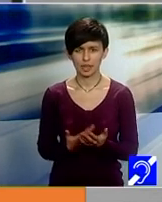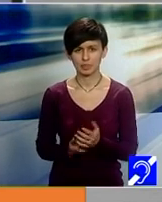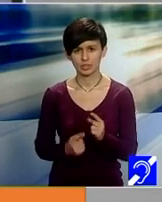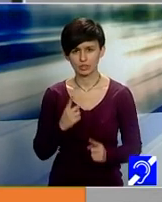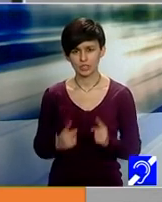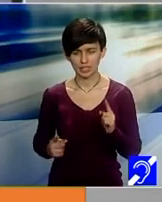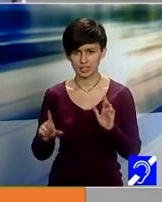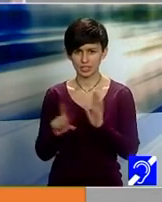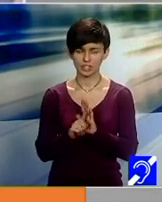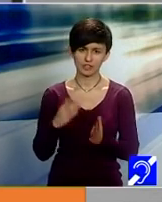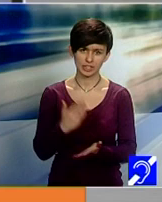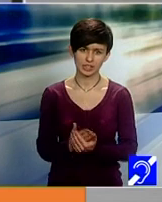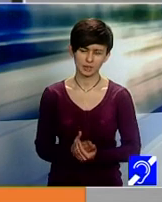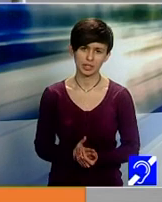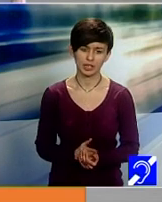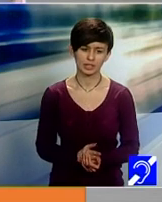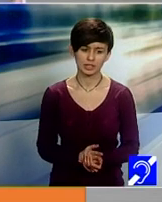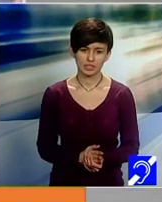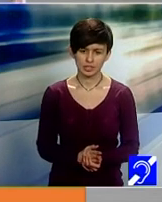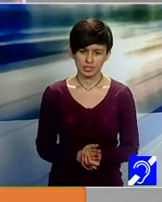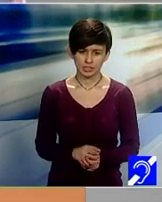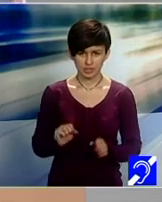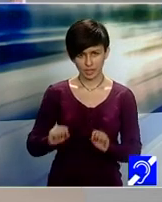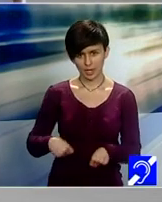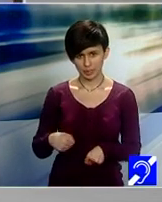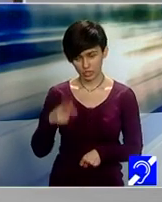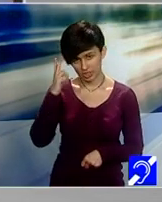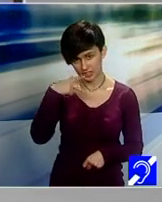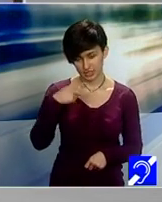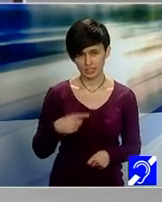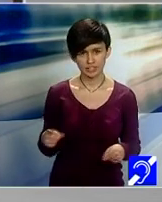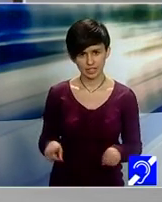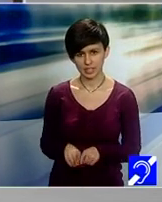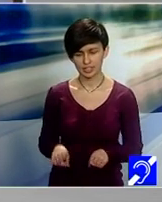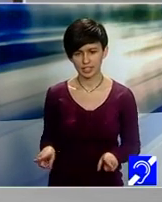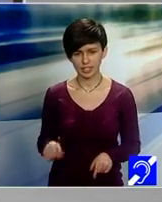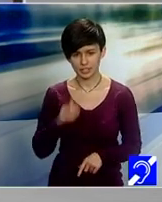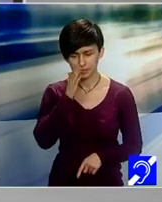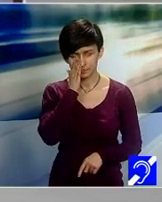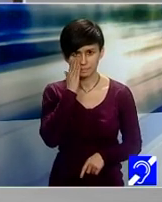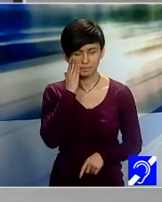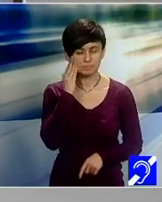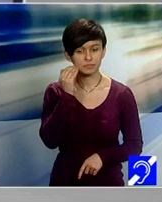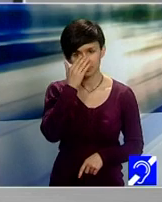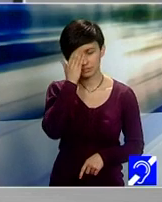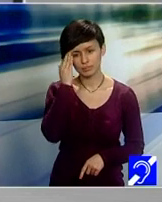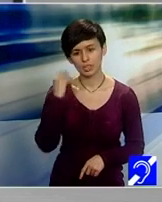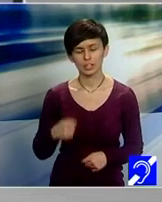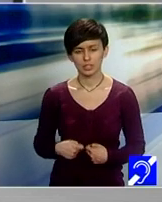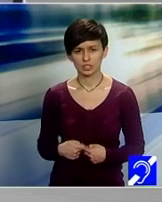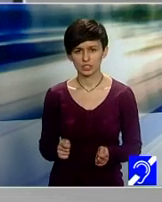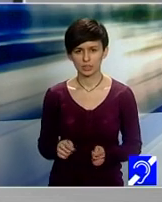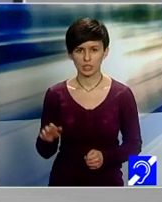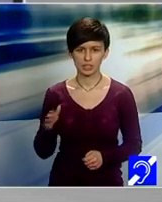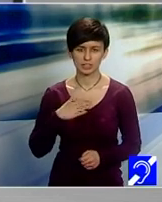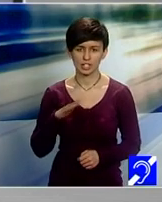ca băncile să se înțeleagă între ele și să zică hai de toate să avem un avans de minim 30% sau 40%, o problemă de avans